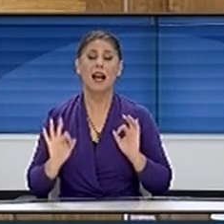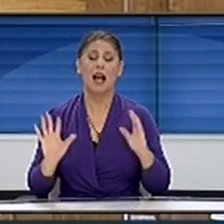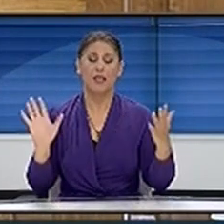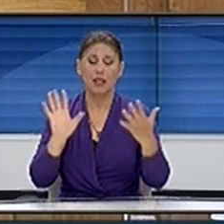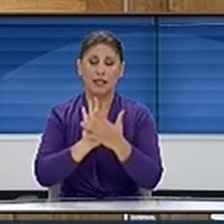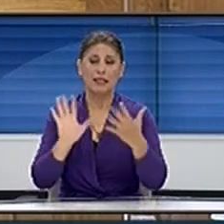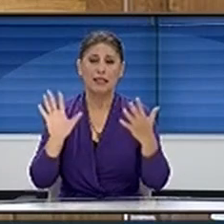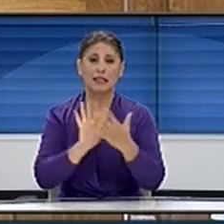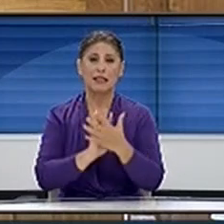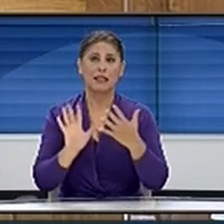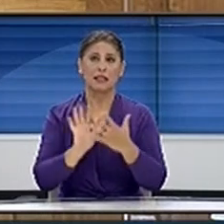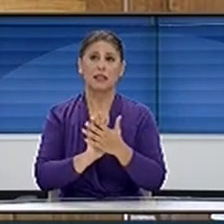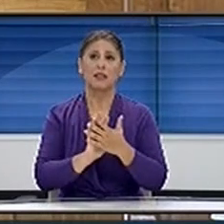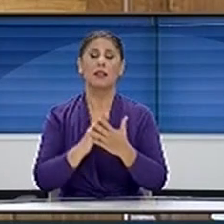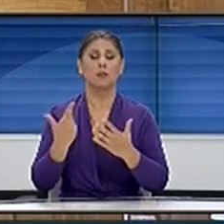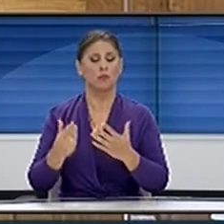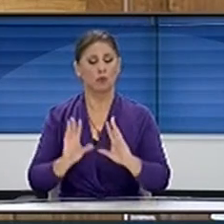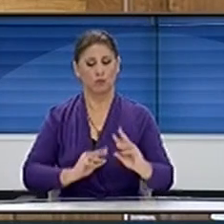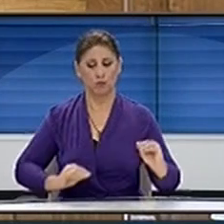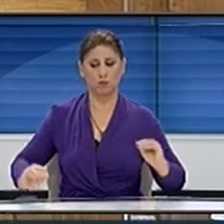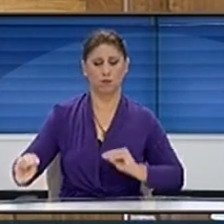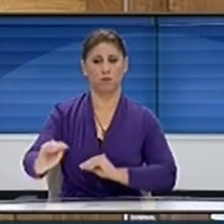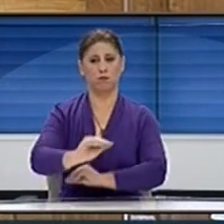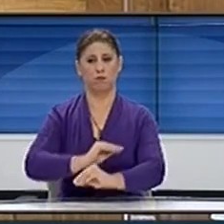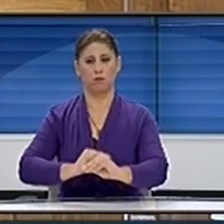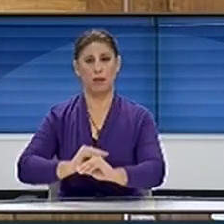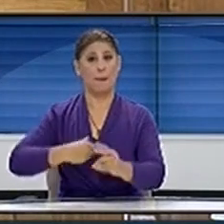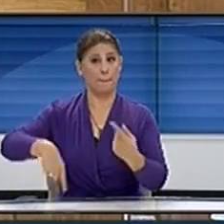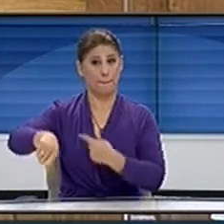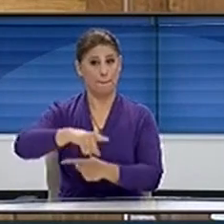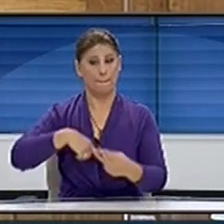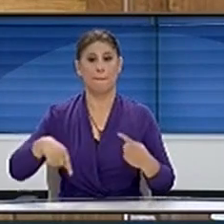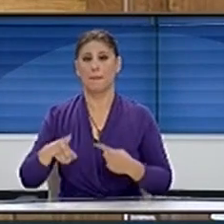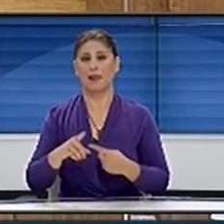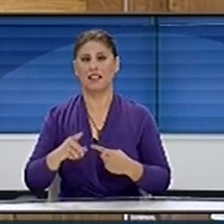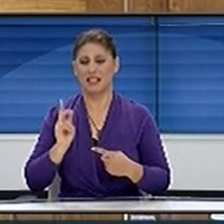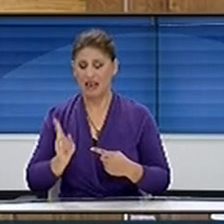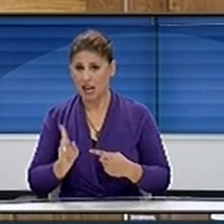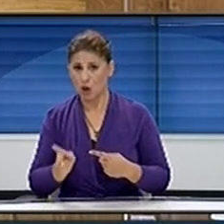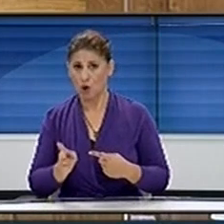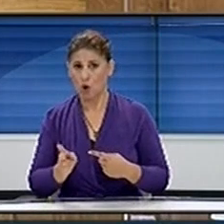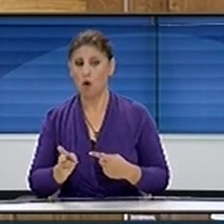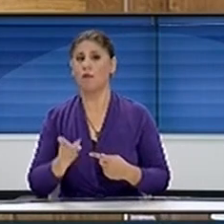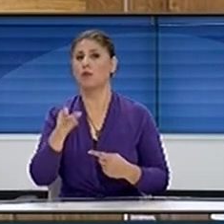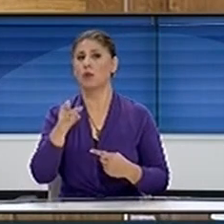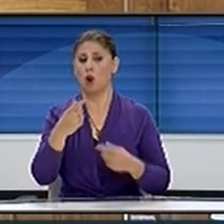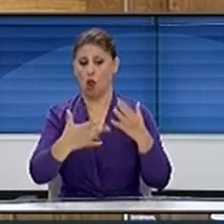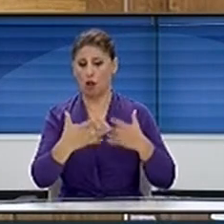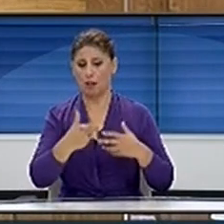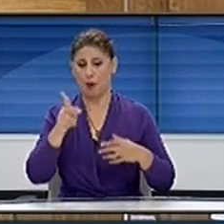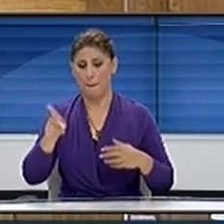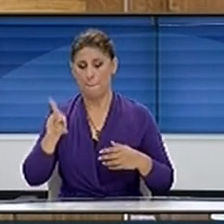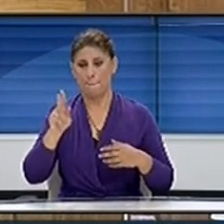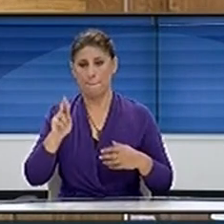σύγχυση η οποία σκόπιμα διακινείται μεταξύ της χρήσης κακόβουλων λογισμικών τύπου Predator